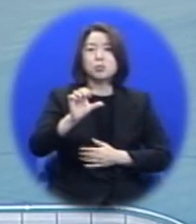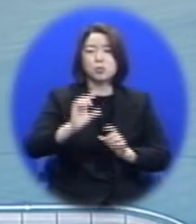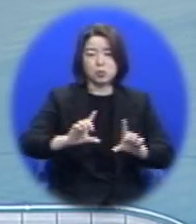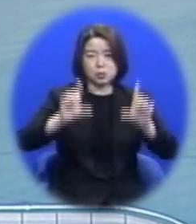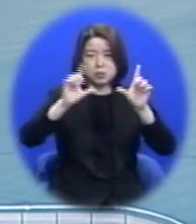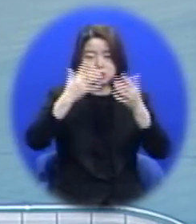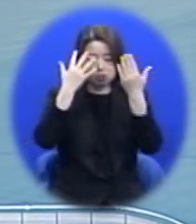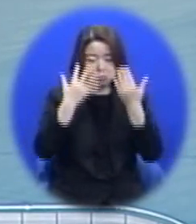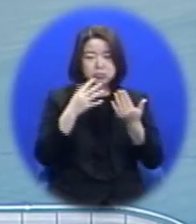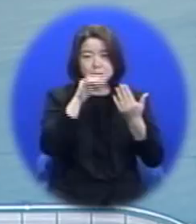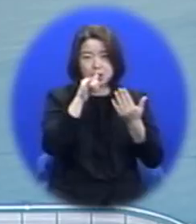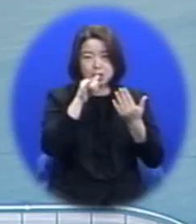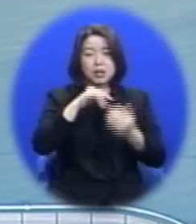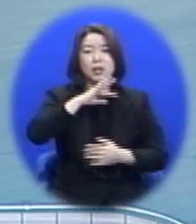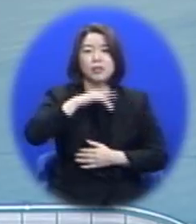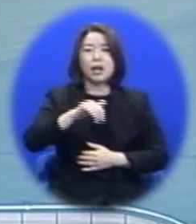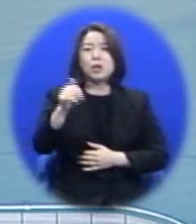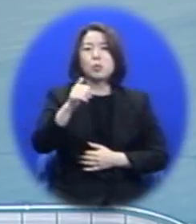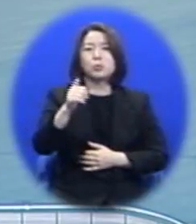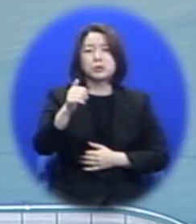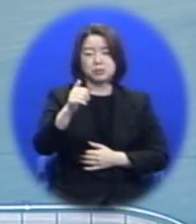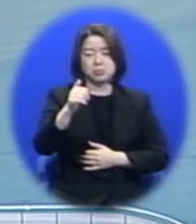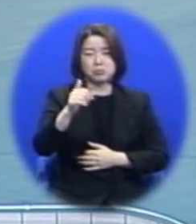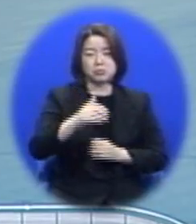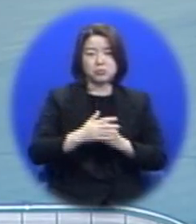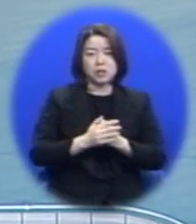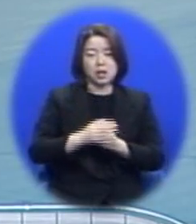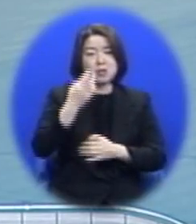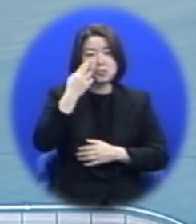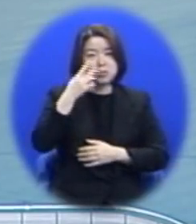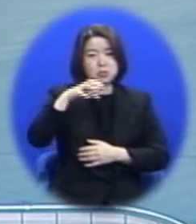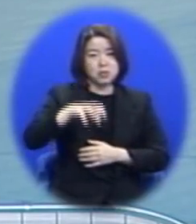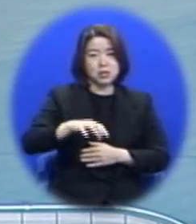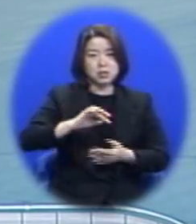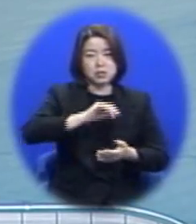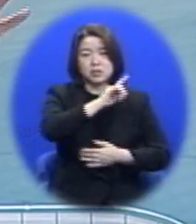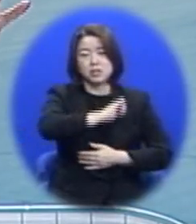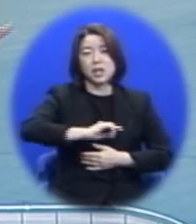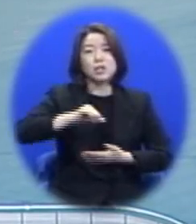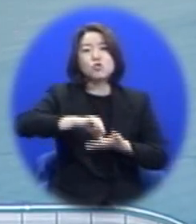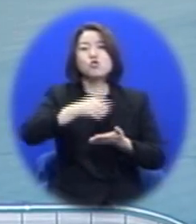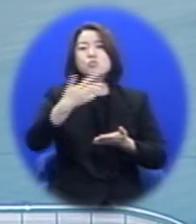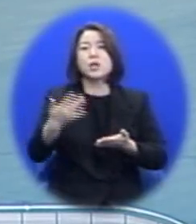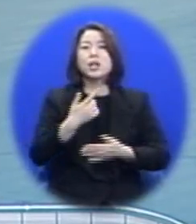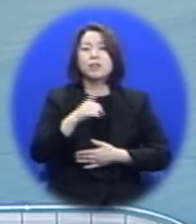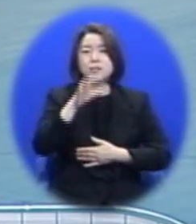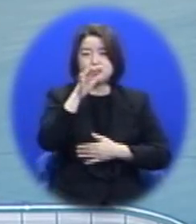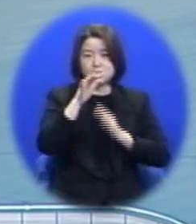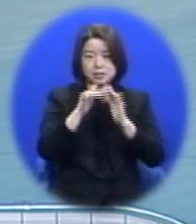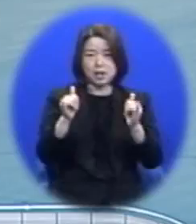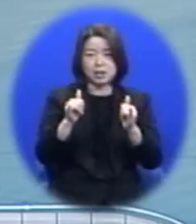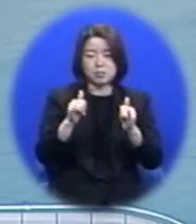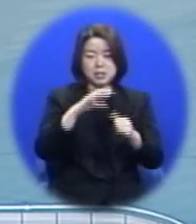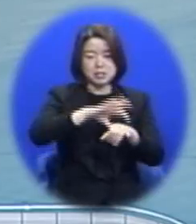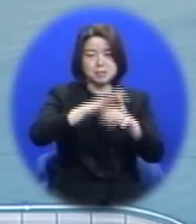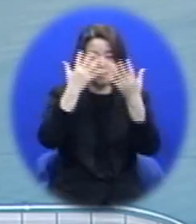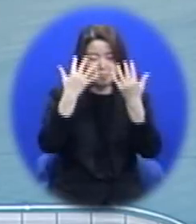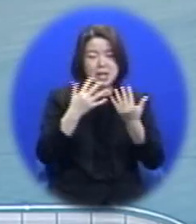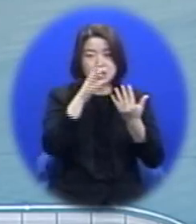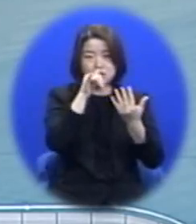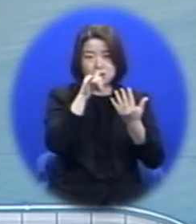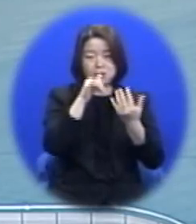50에 미국에서 가장 유명한 목사였던 사람이 그냥 감옥에 들어갔습니다. 그가 감옥에